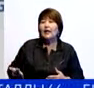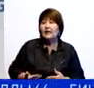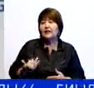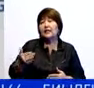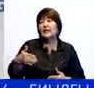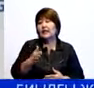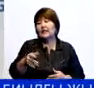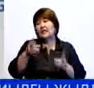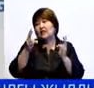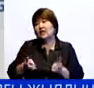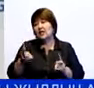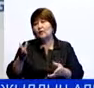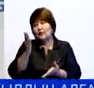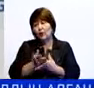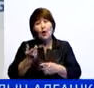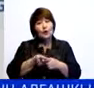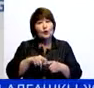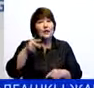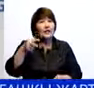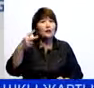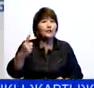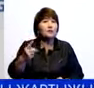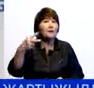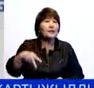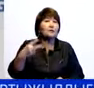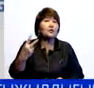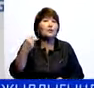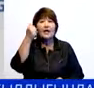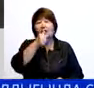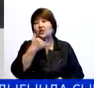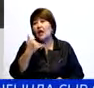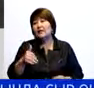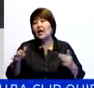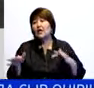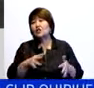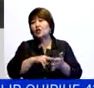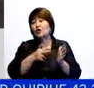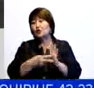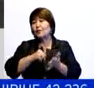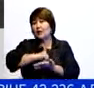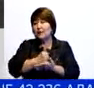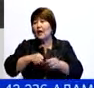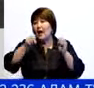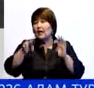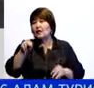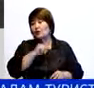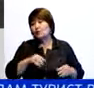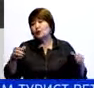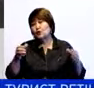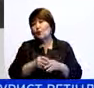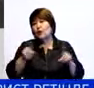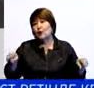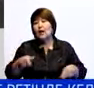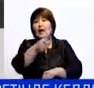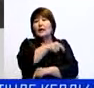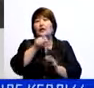иелеріне зардабын тигізуде. Сондықтан 2021-2022 жылдарға арналған іс-шара жоспар бекітіліп, арнайы жұмысшы тобы құрылды.